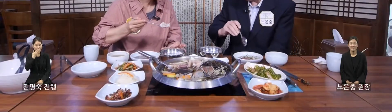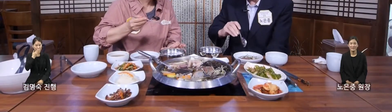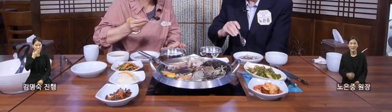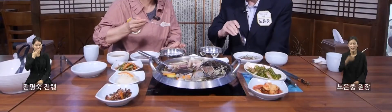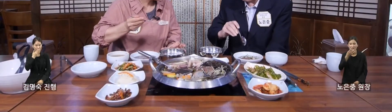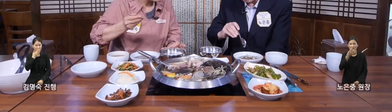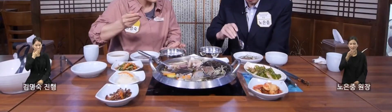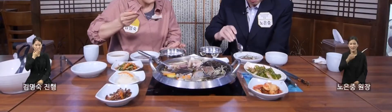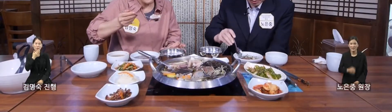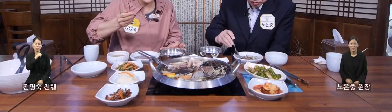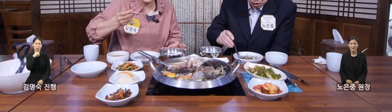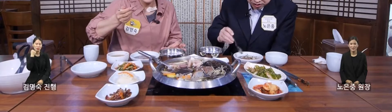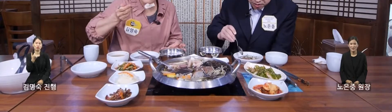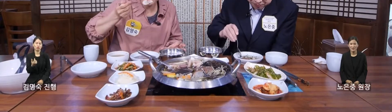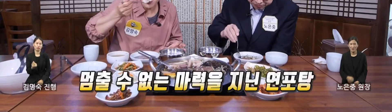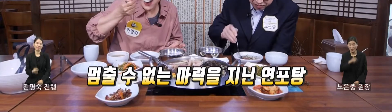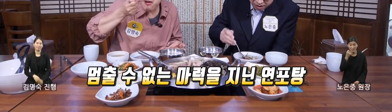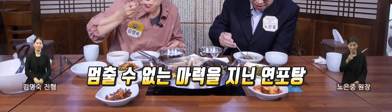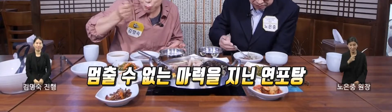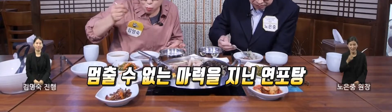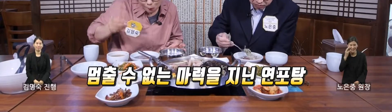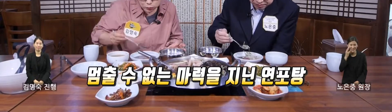밥 안 주셨으면 큰일 날 뻔했어요. 네, 맛있는데요, 지금?